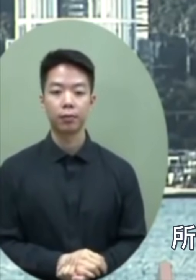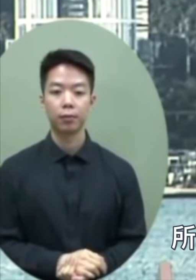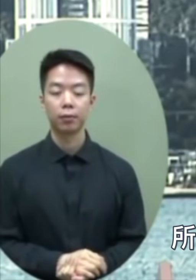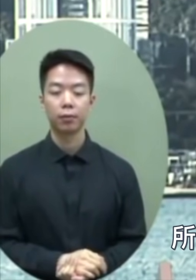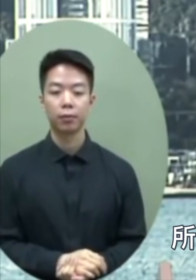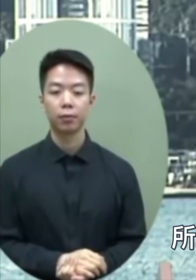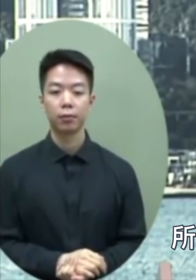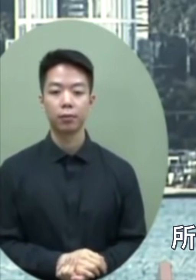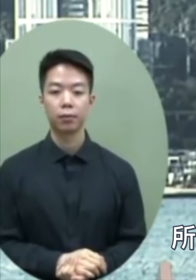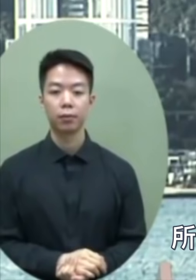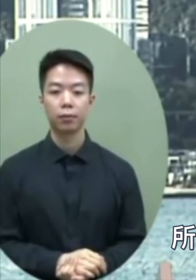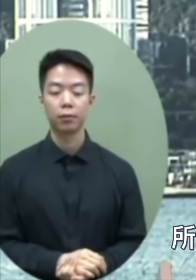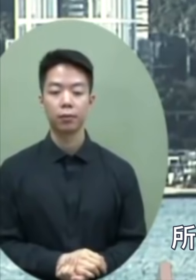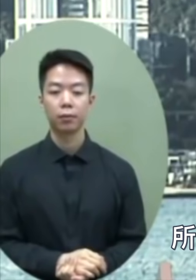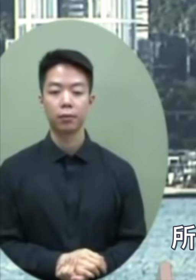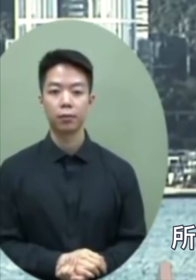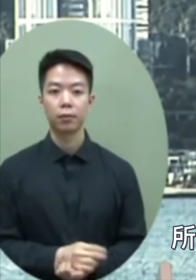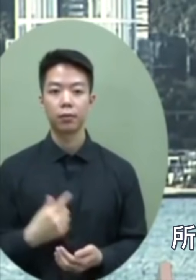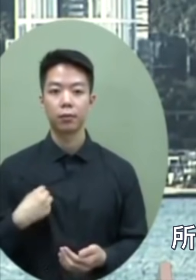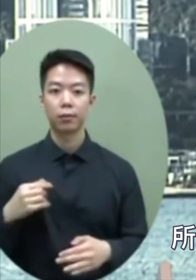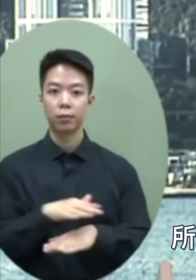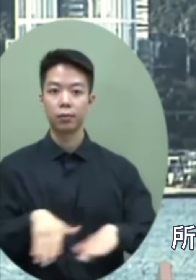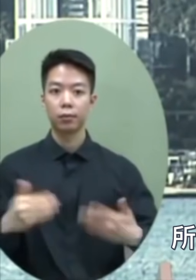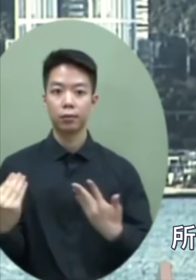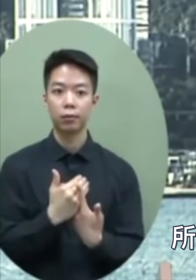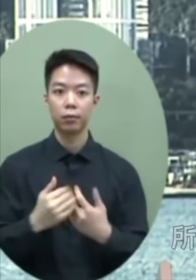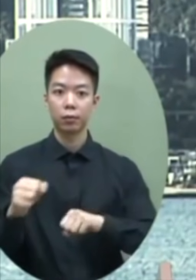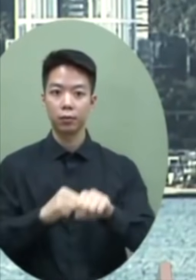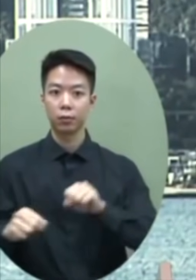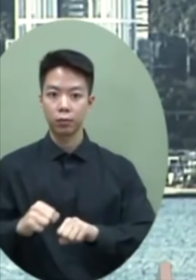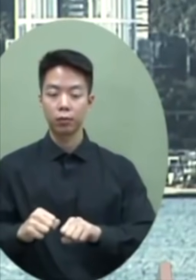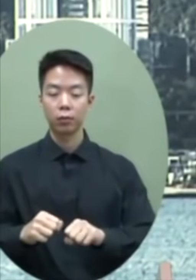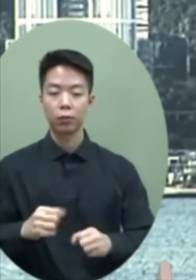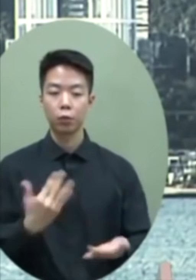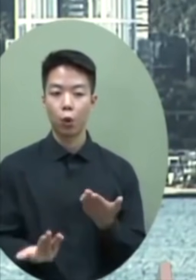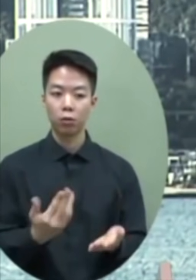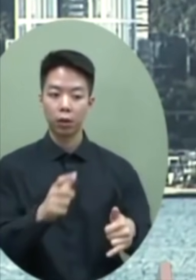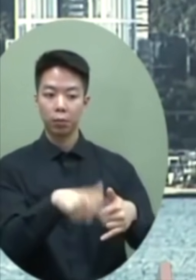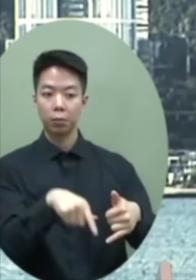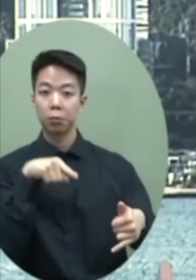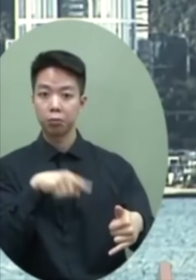所以涉及危害國家的行為或者個人，